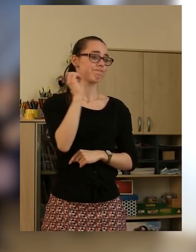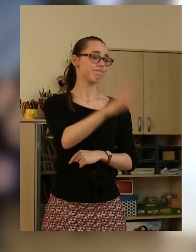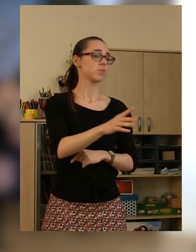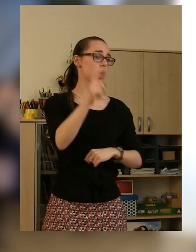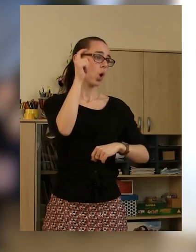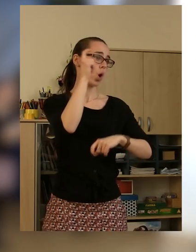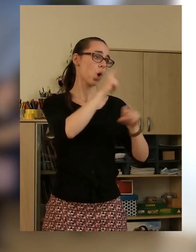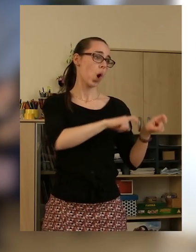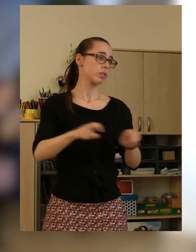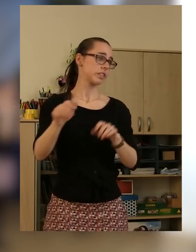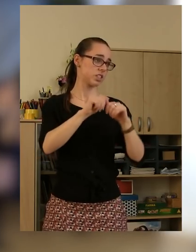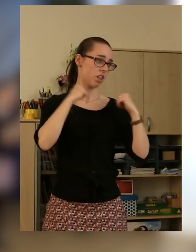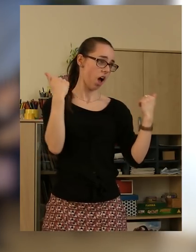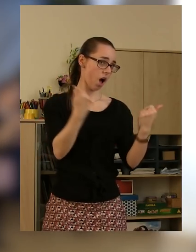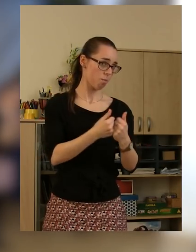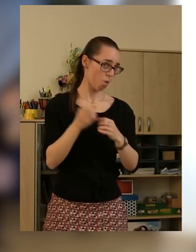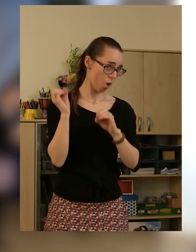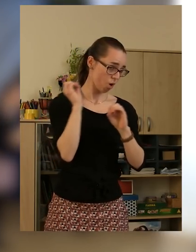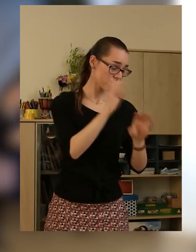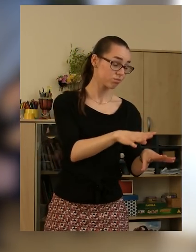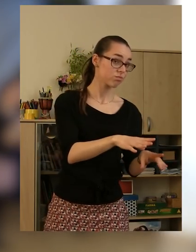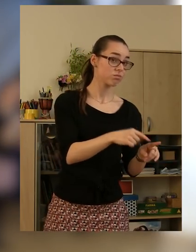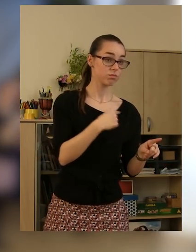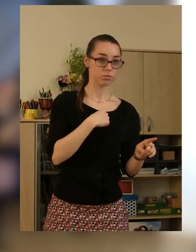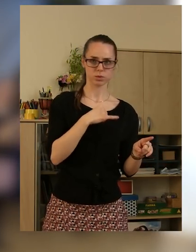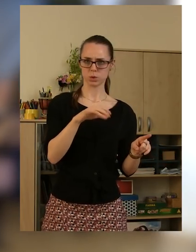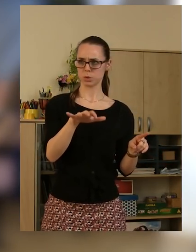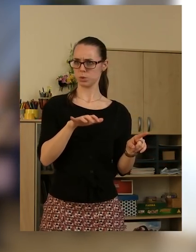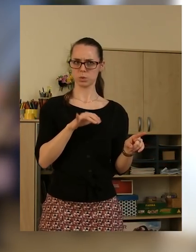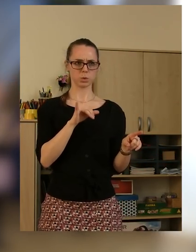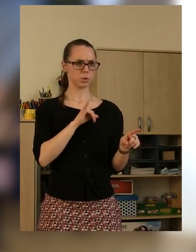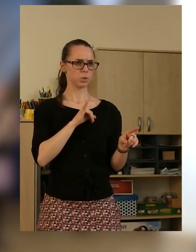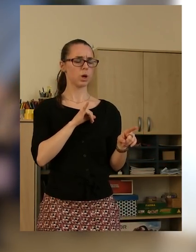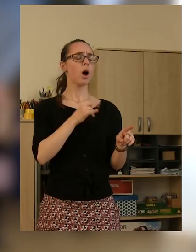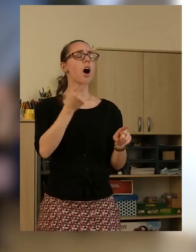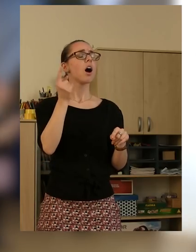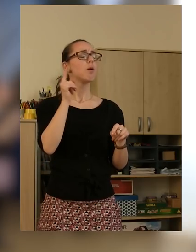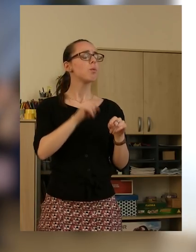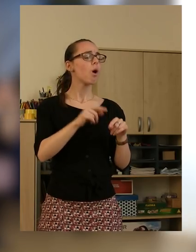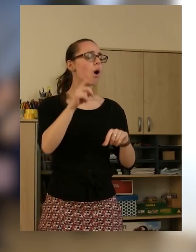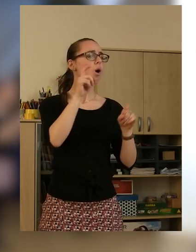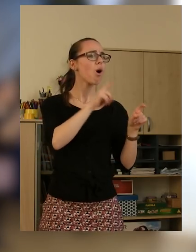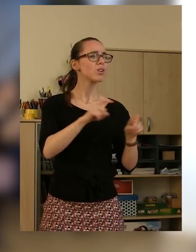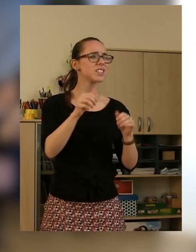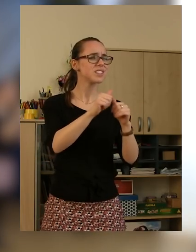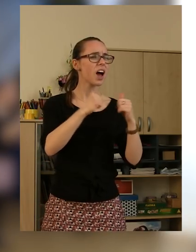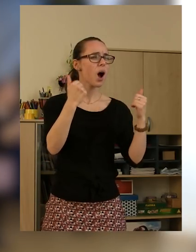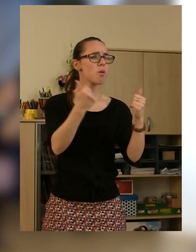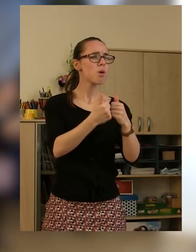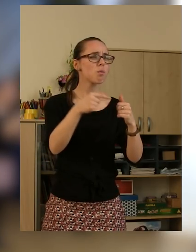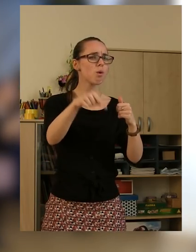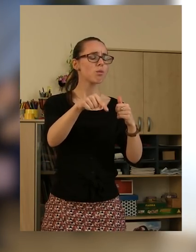znovu fascinuje, že koncentrační tábory prakticky hnedka vedle jako vašeho baráku.